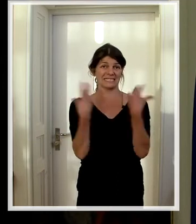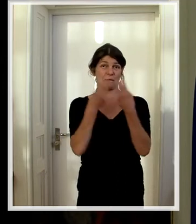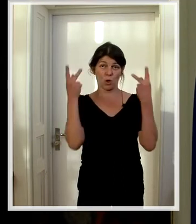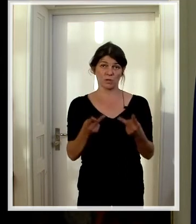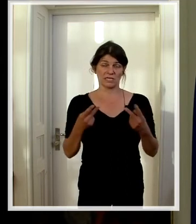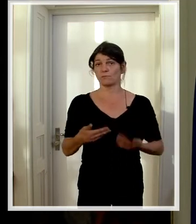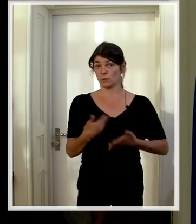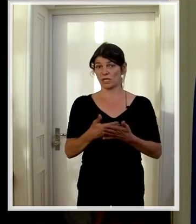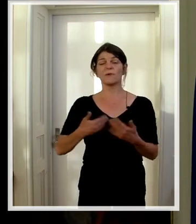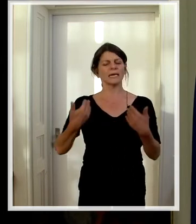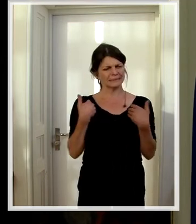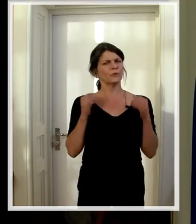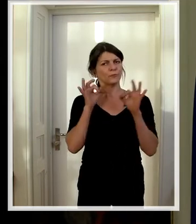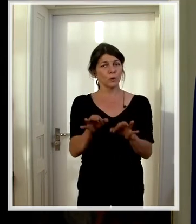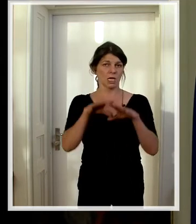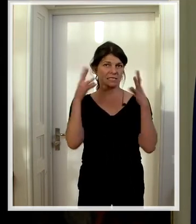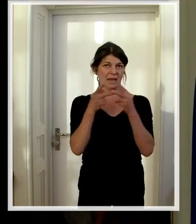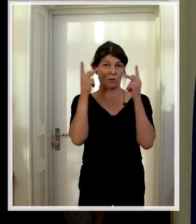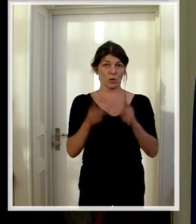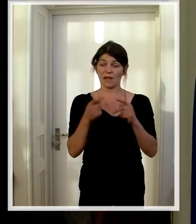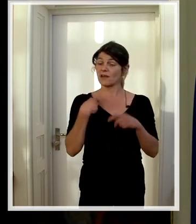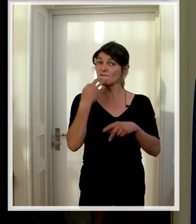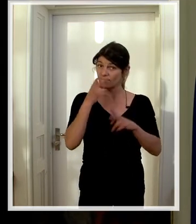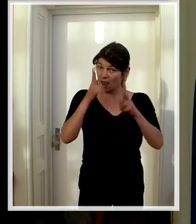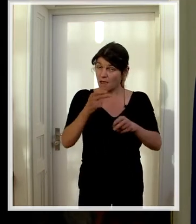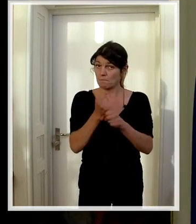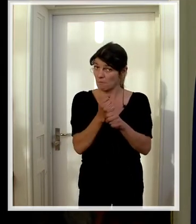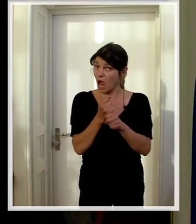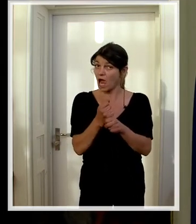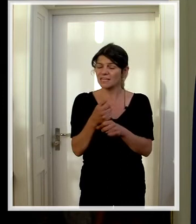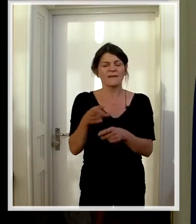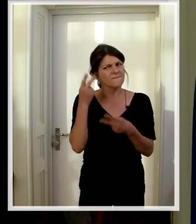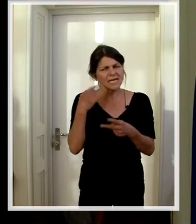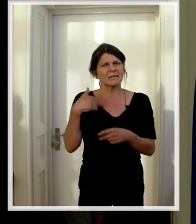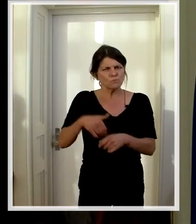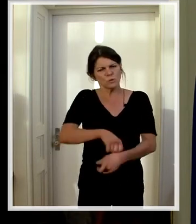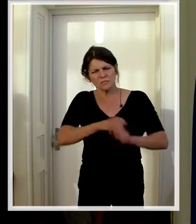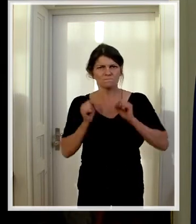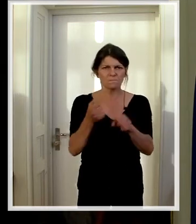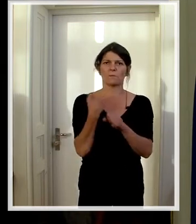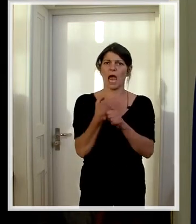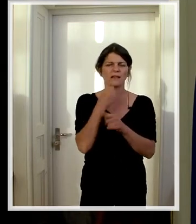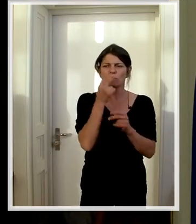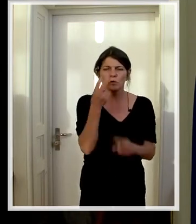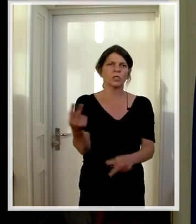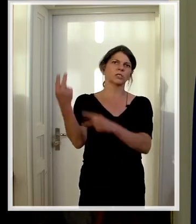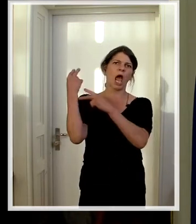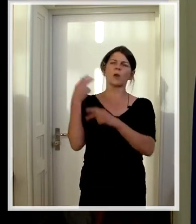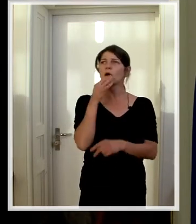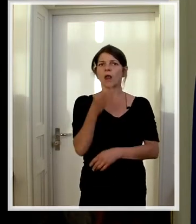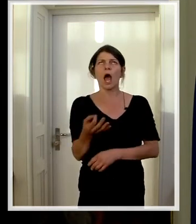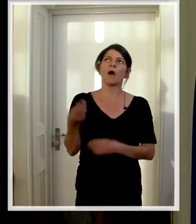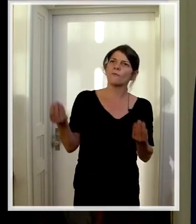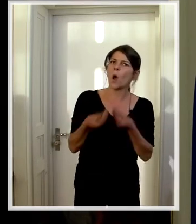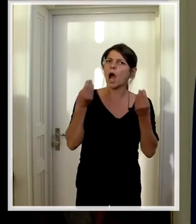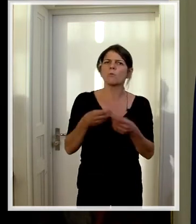für ein Gesamtkonzept, weil wir das realisieren wollen, weil wir das realisieren Mund, weil wir nicht dürfen zurückschauen und uns fragen, warum ist das